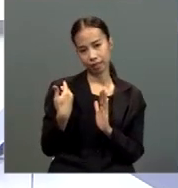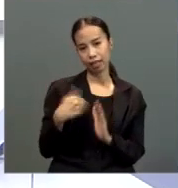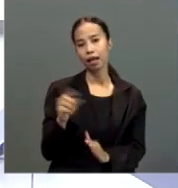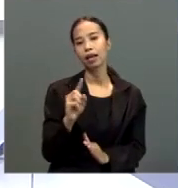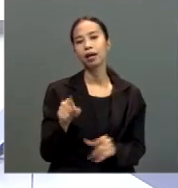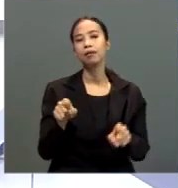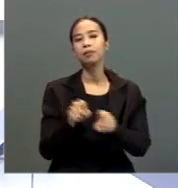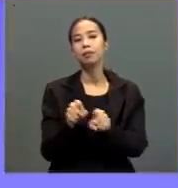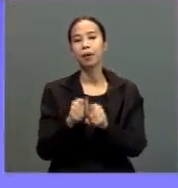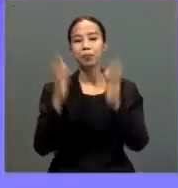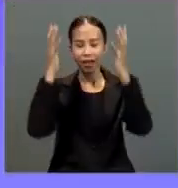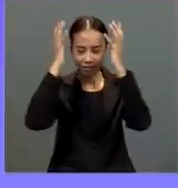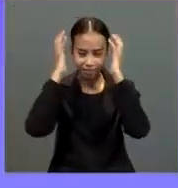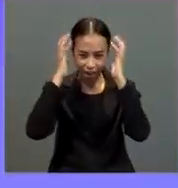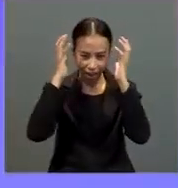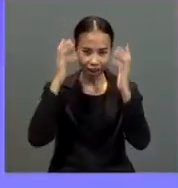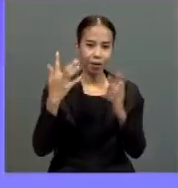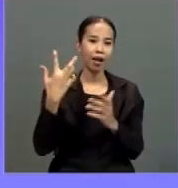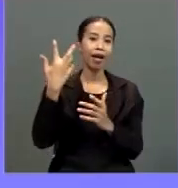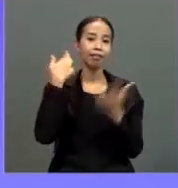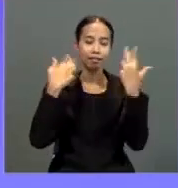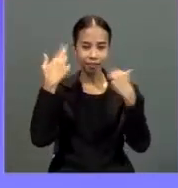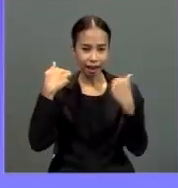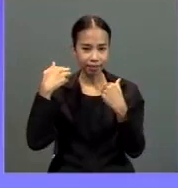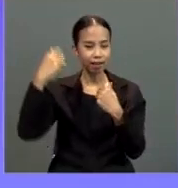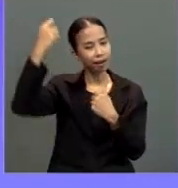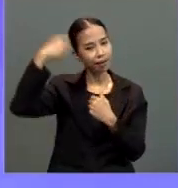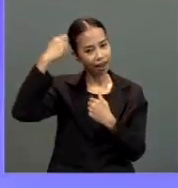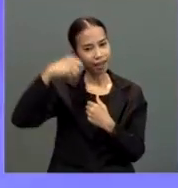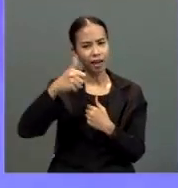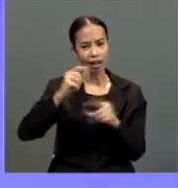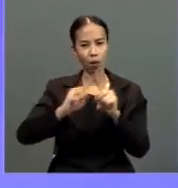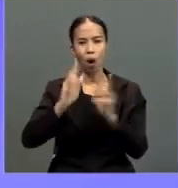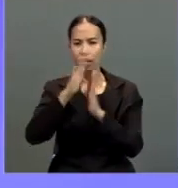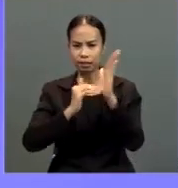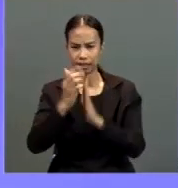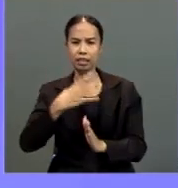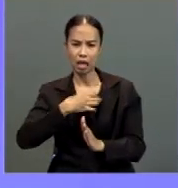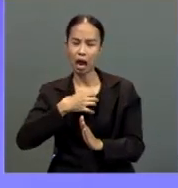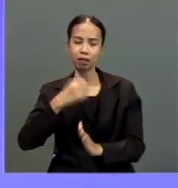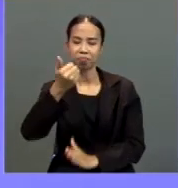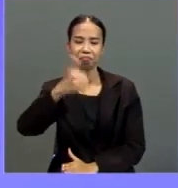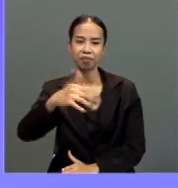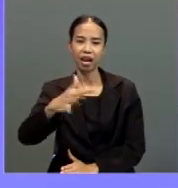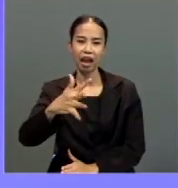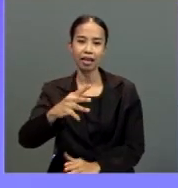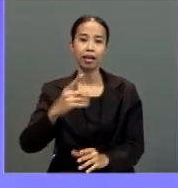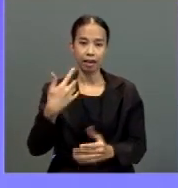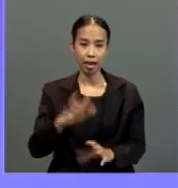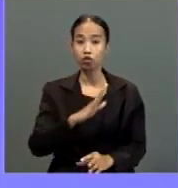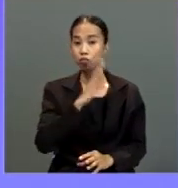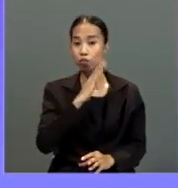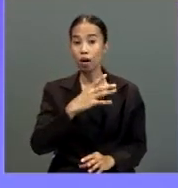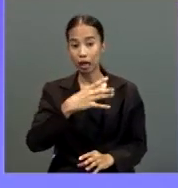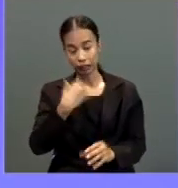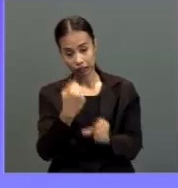ที่จะตัดแล้วก็ใดได้เท่านั้นทำสีไม่ได้นะคะแล้วก็ถ้าเกิดจะทำอะไรเนี่ยจะต้องใส่หน้ากาก